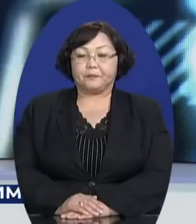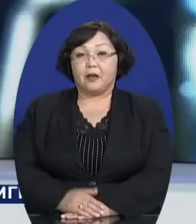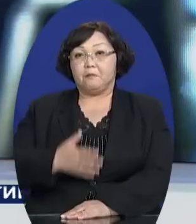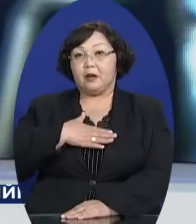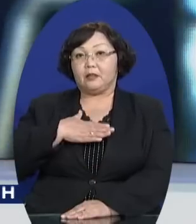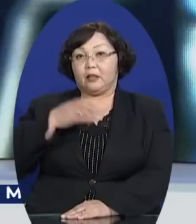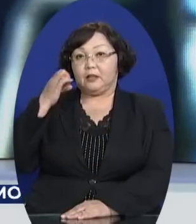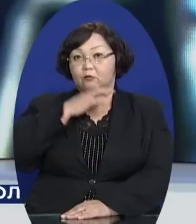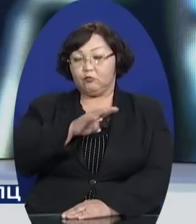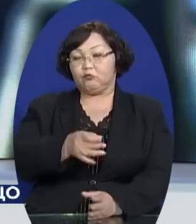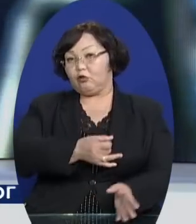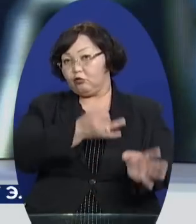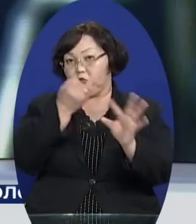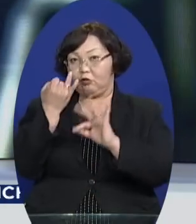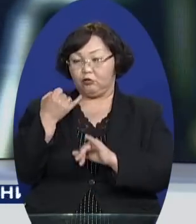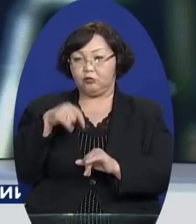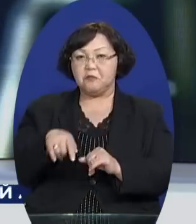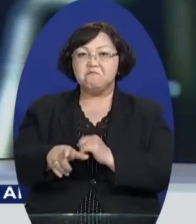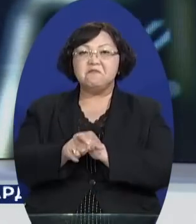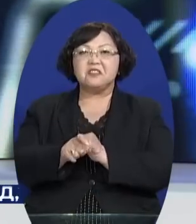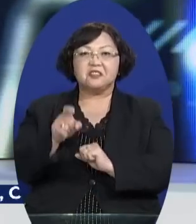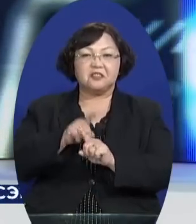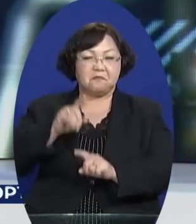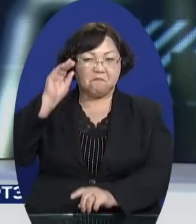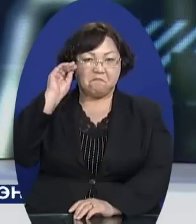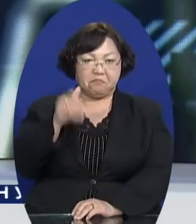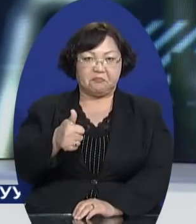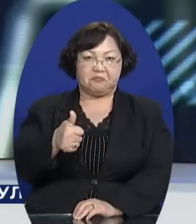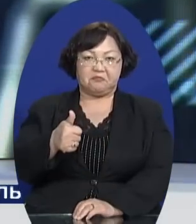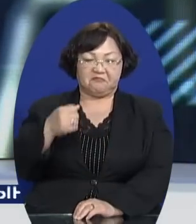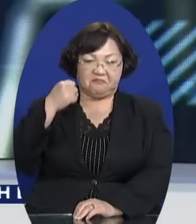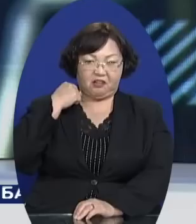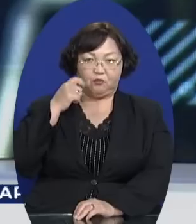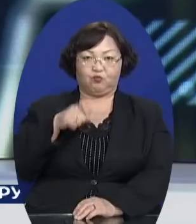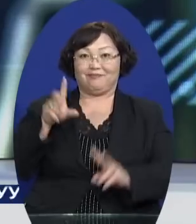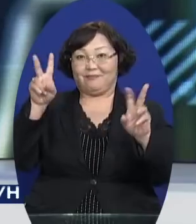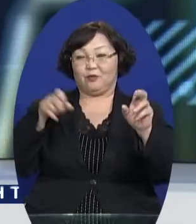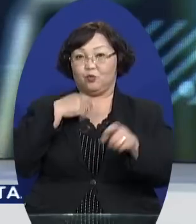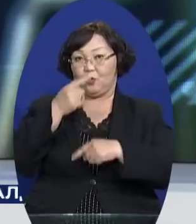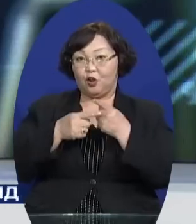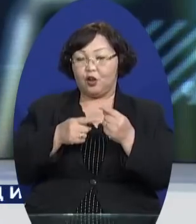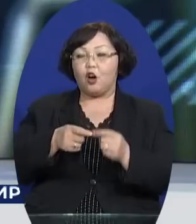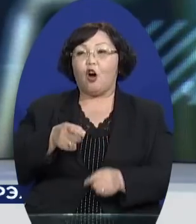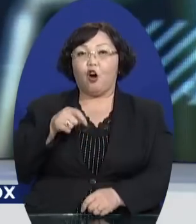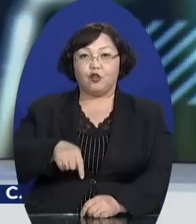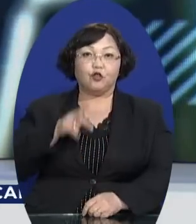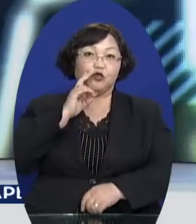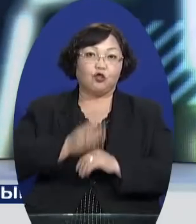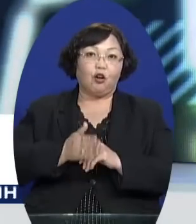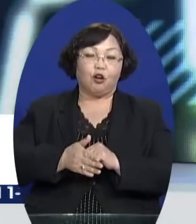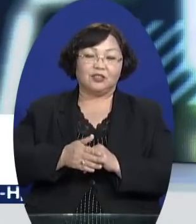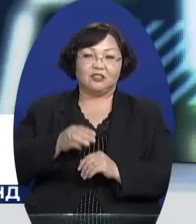За манай хөтөлбөр энэ 7 хоногт мэрэгжилтэд эзэн болсон хүмүүсийг суурлаар суулжилж байна. Өнөөдөр тогооч Тэнгэрийг бид онцоллоо. Тогооч мэрэгжил хизээж устж өгөө